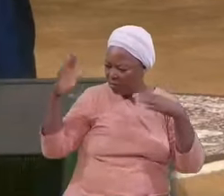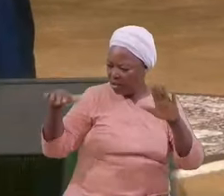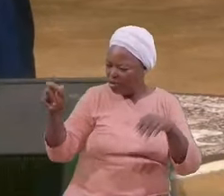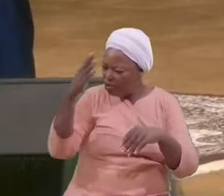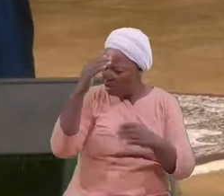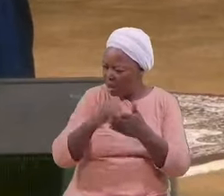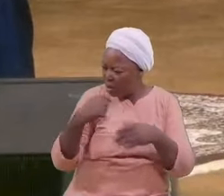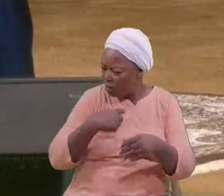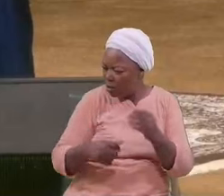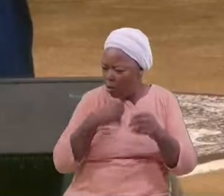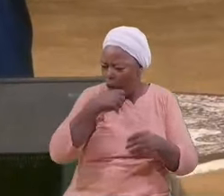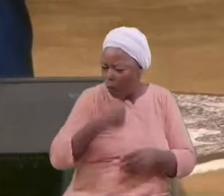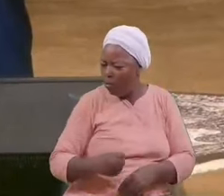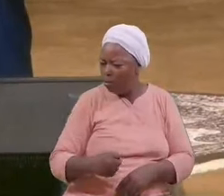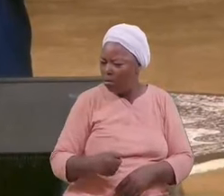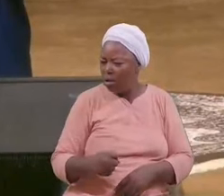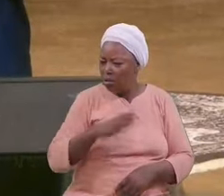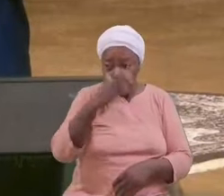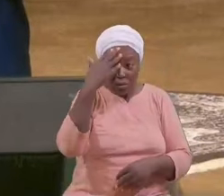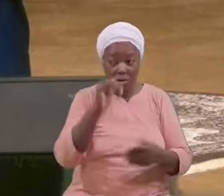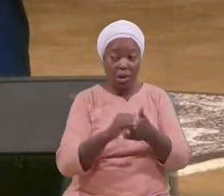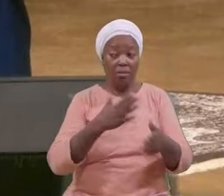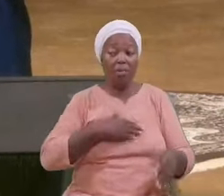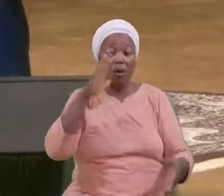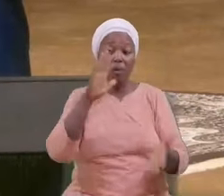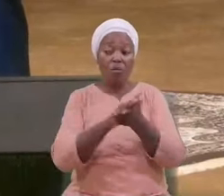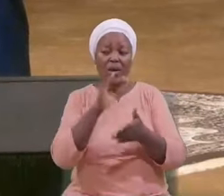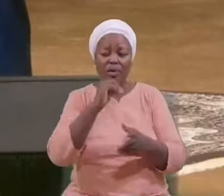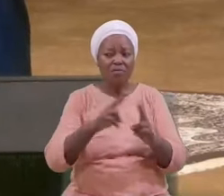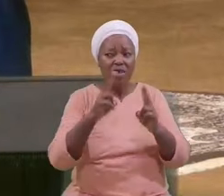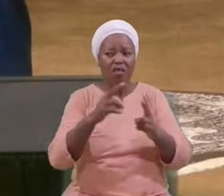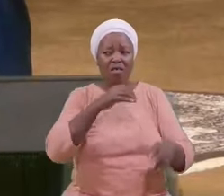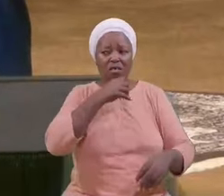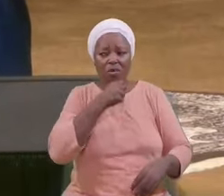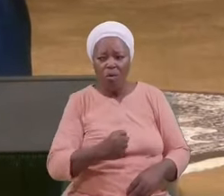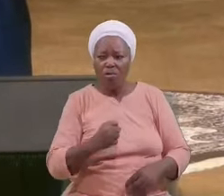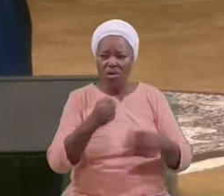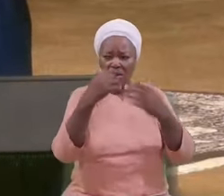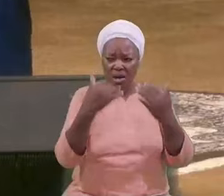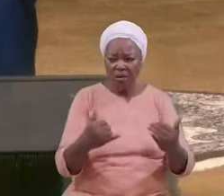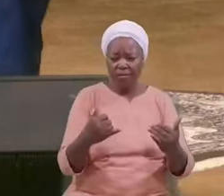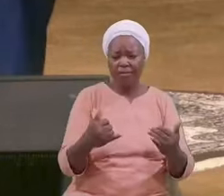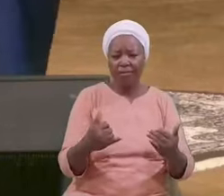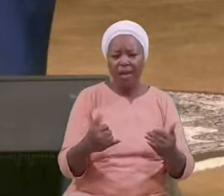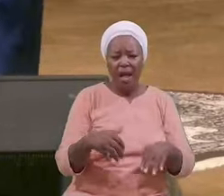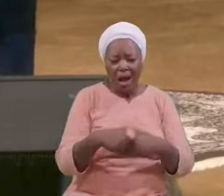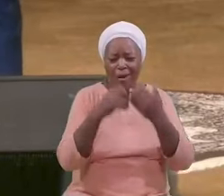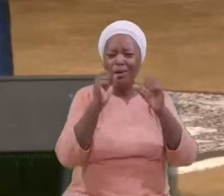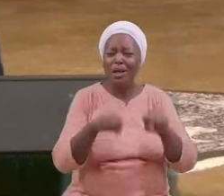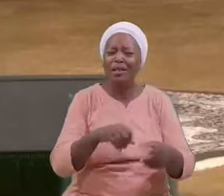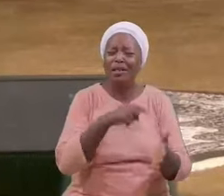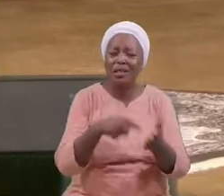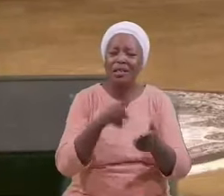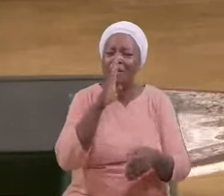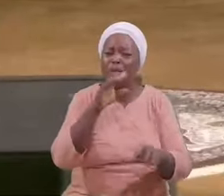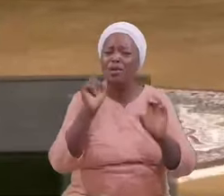vieux? Et tu sais que ma femme est avancée en âge? Alors comment cela peut arriver? Et